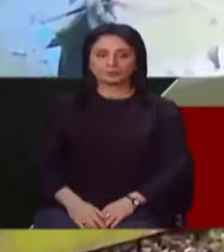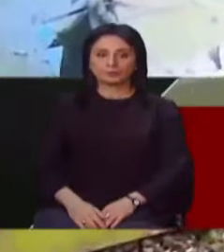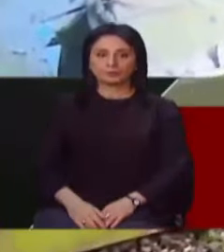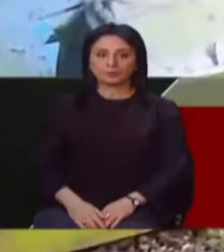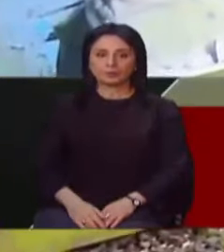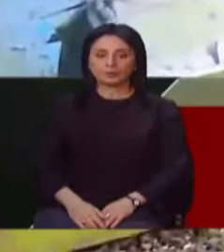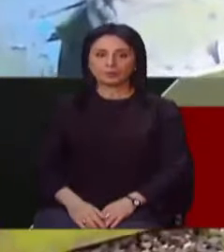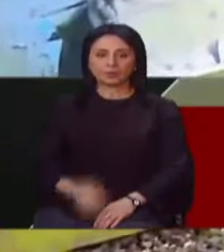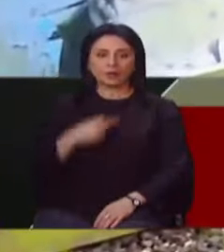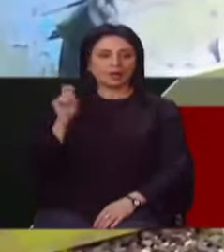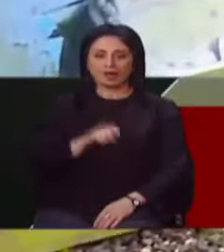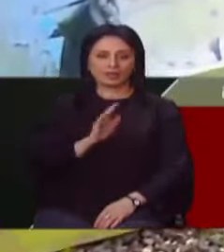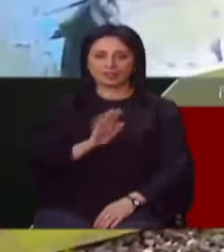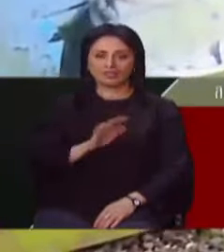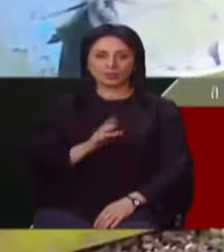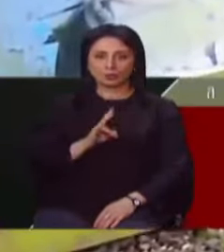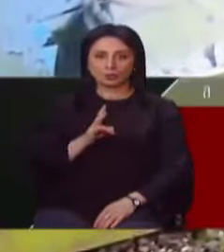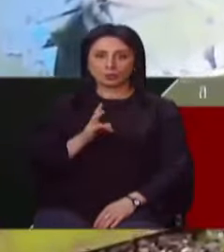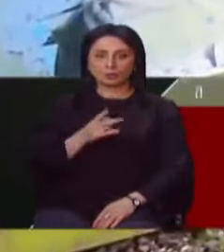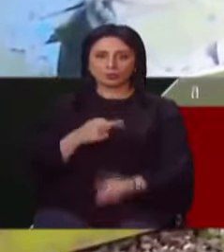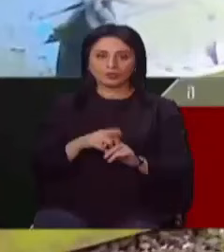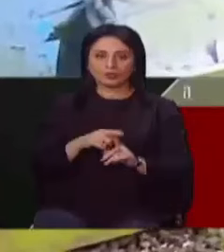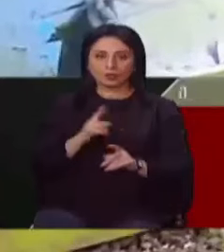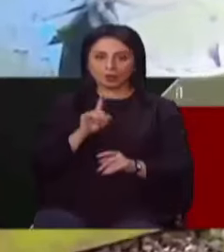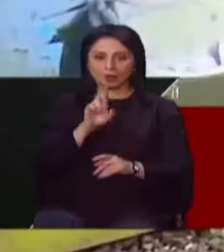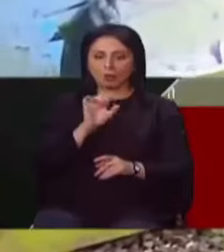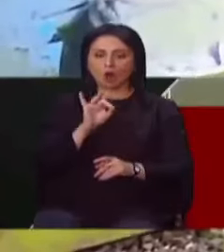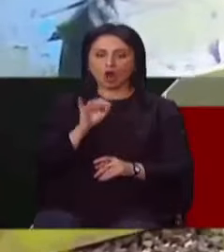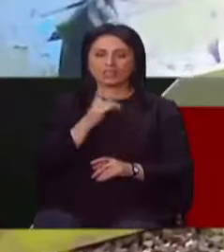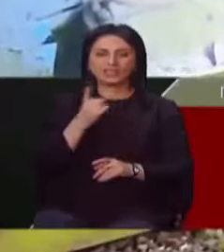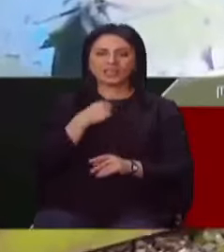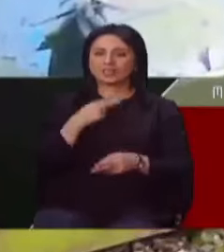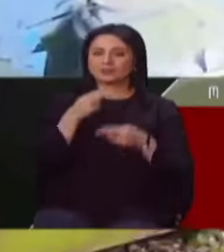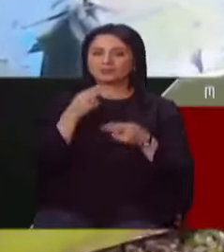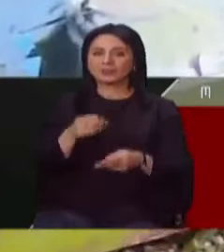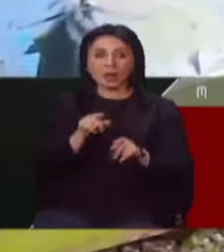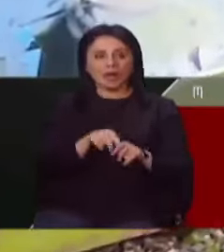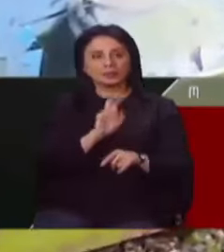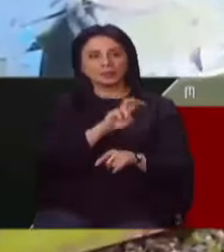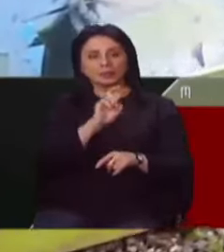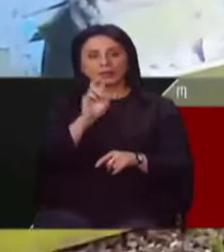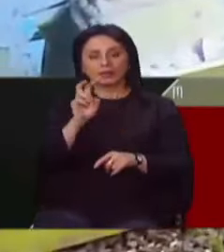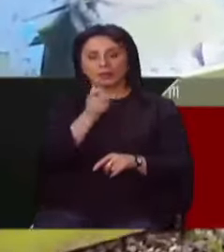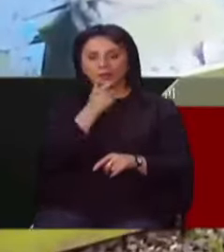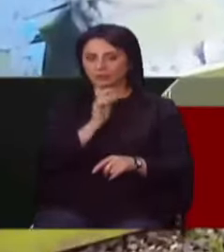ara var da uqopi, unda gamokitqedet. No bolnishi var ertkhel da metri da, magram ai aseti